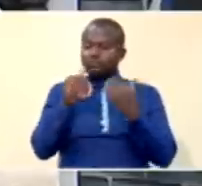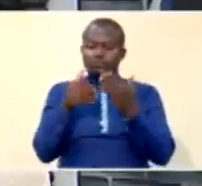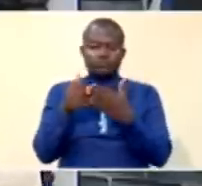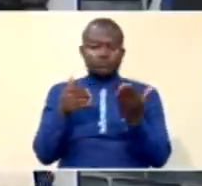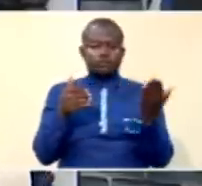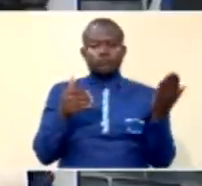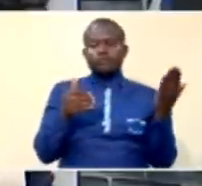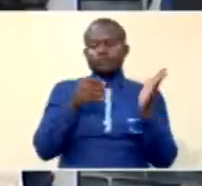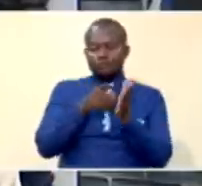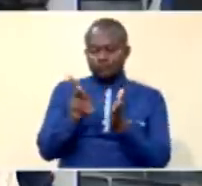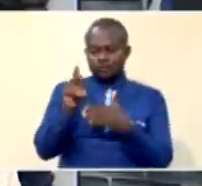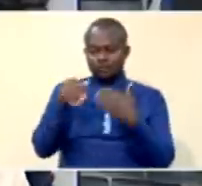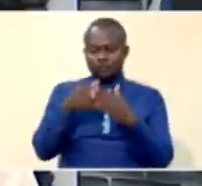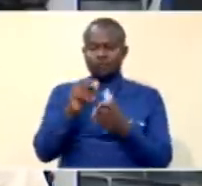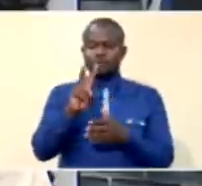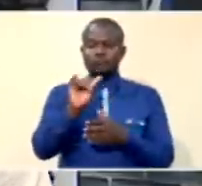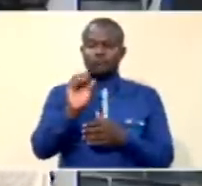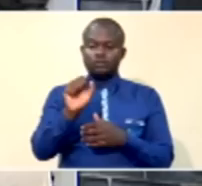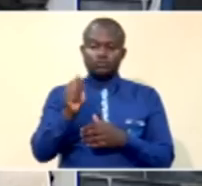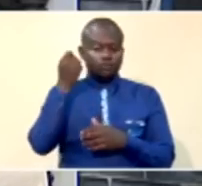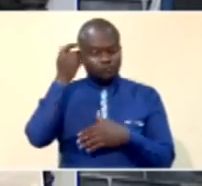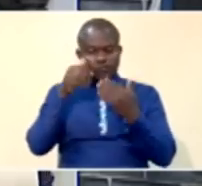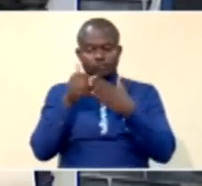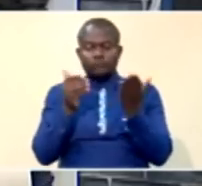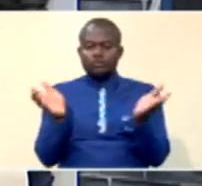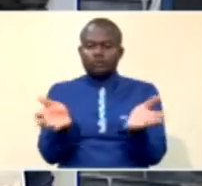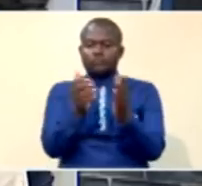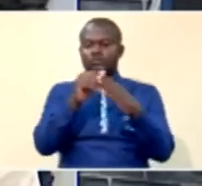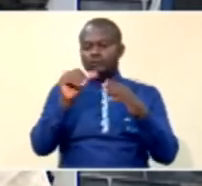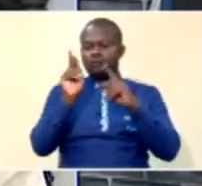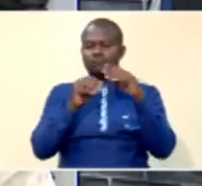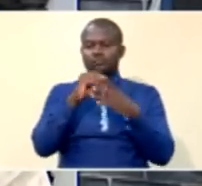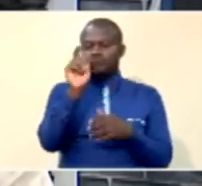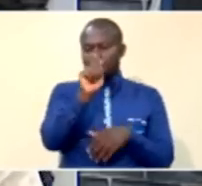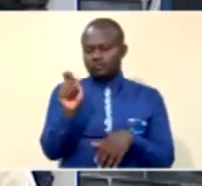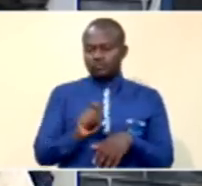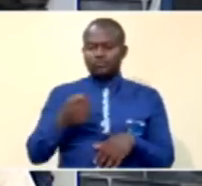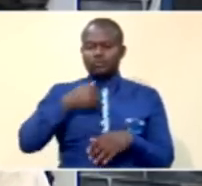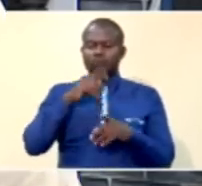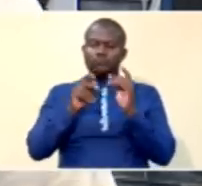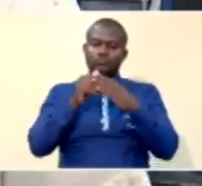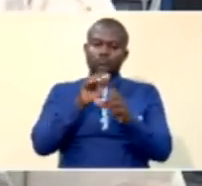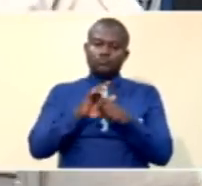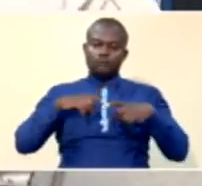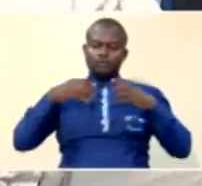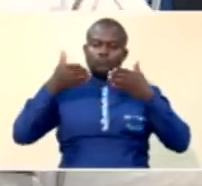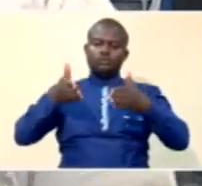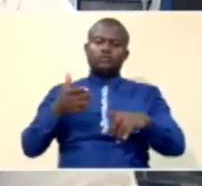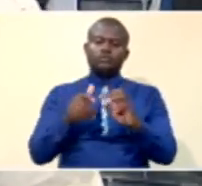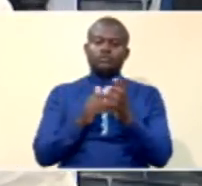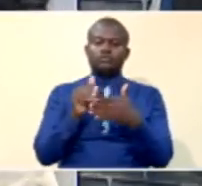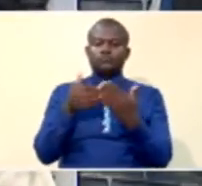nigeze nishyura na visa. Rero ndashishikariza n'abandi Banyatanzaniya. Mfite bene wacu baba hano,